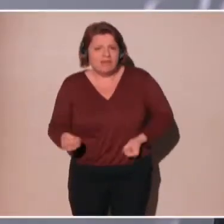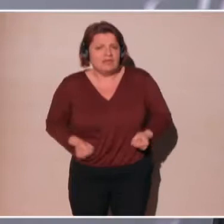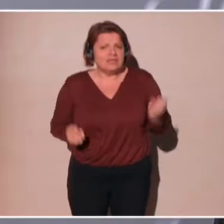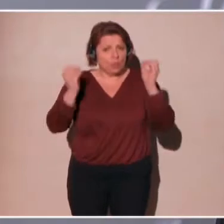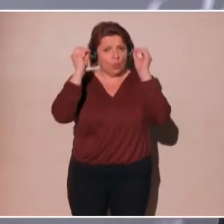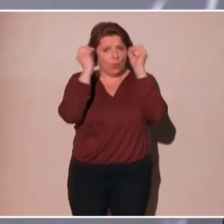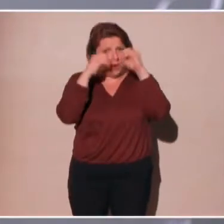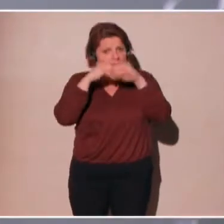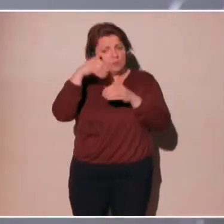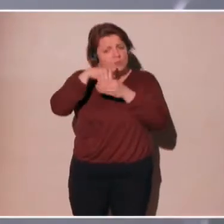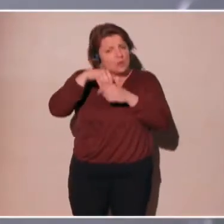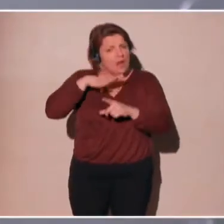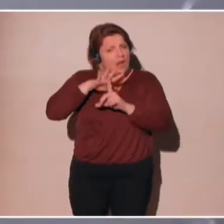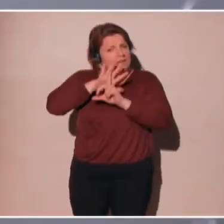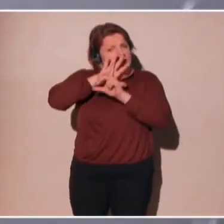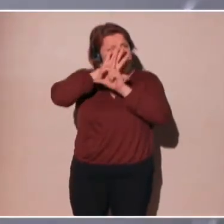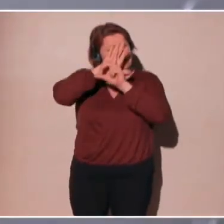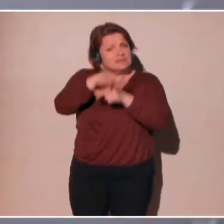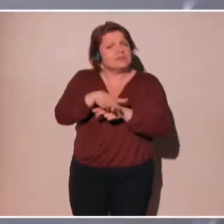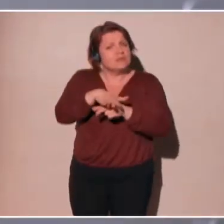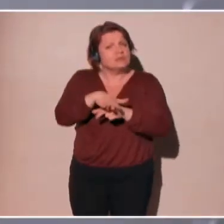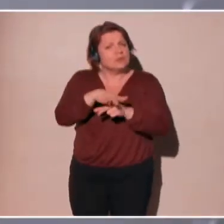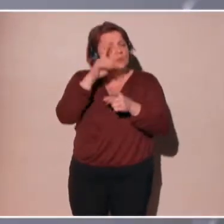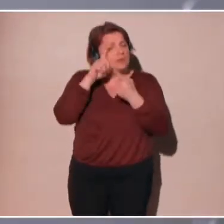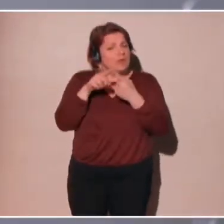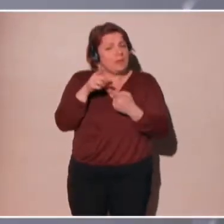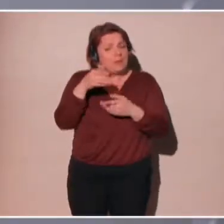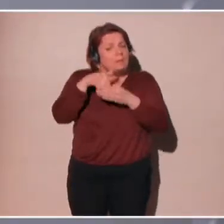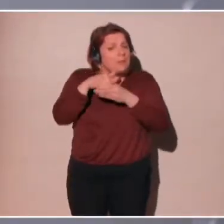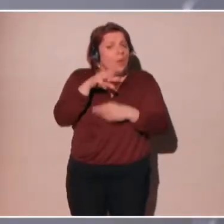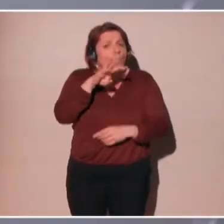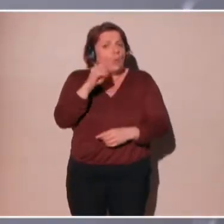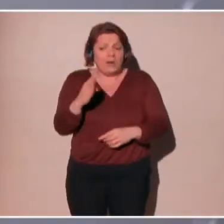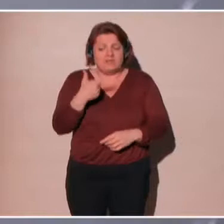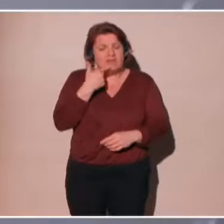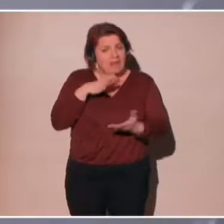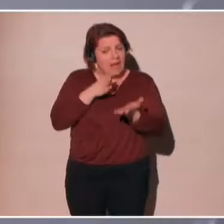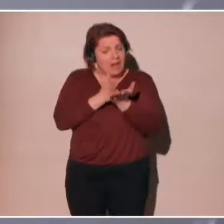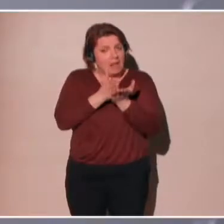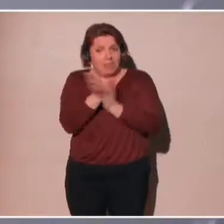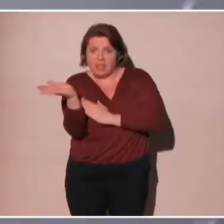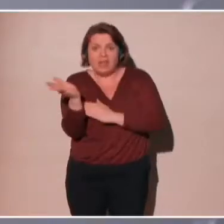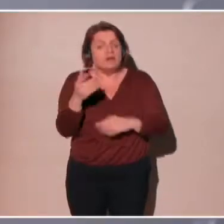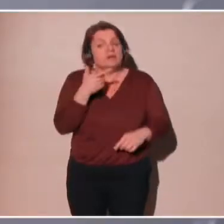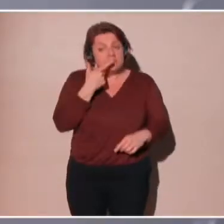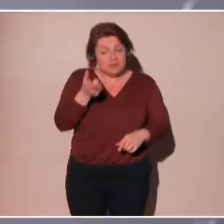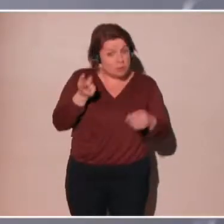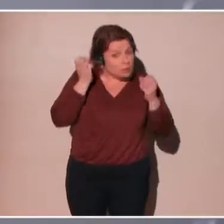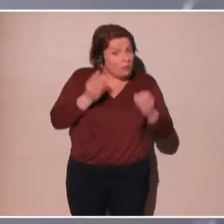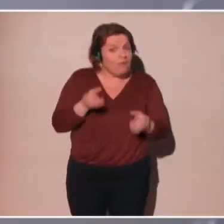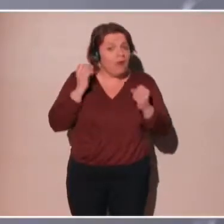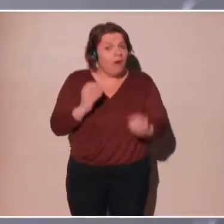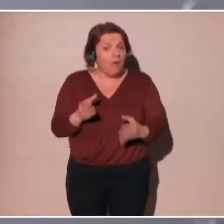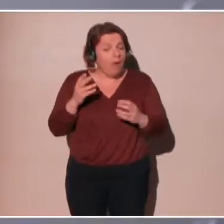Google font de la discrimination sur le web. Donc, il y a des biais. Est-ce que ces biais sont très répandus sur